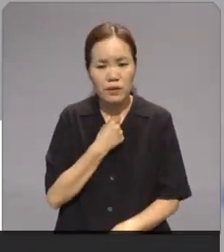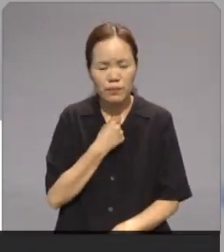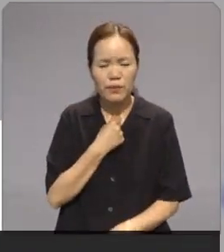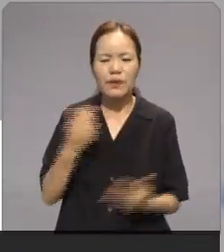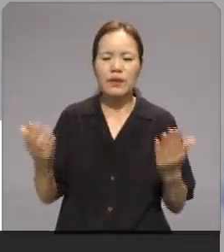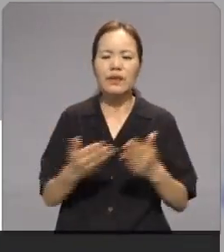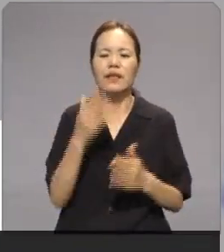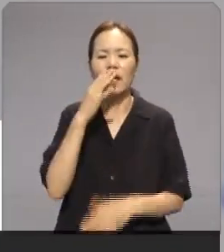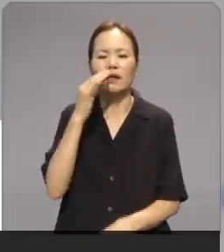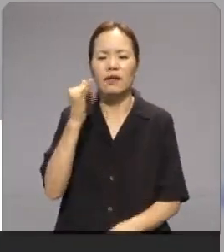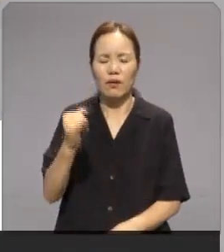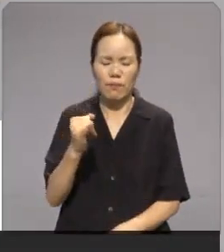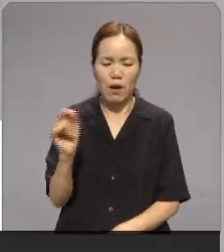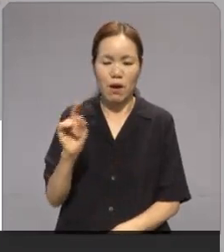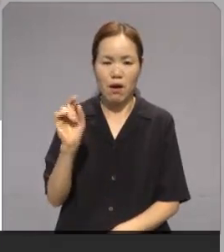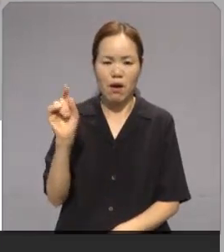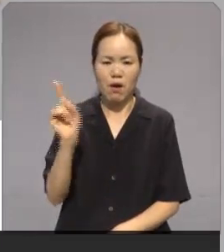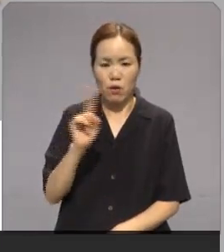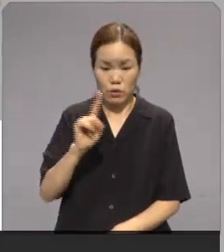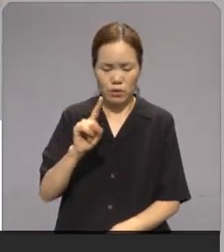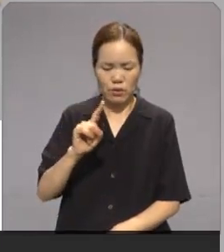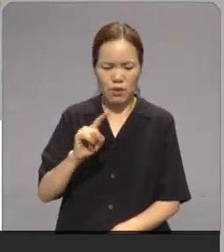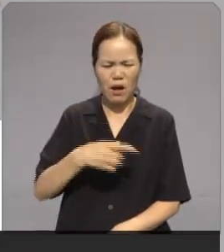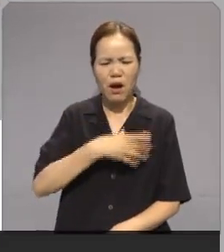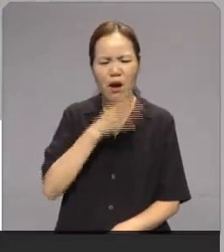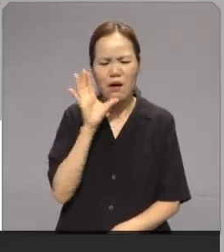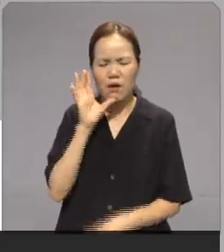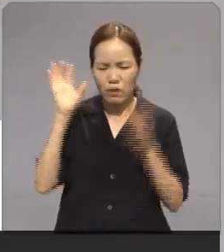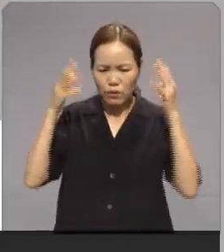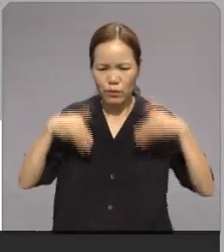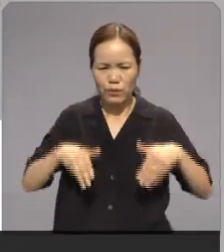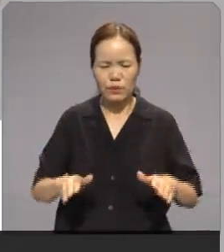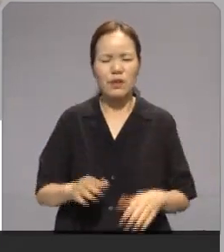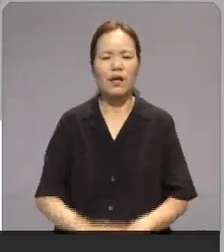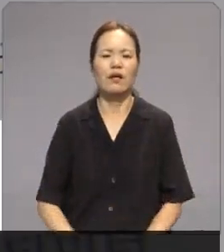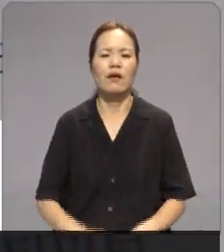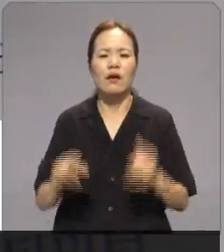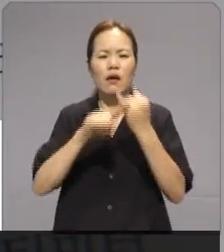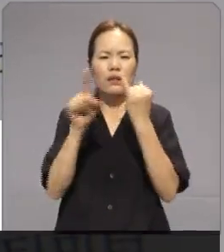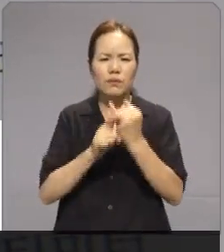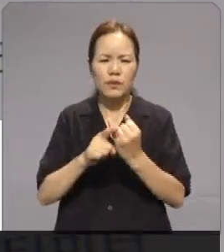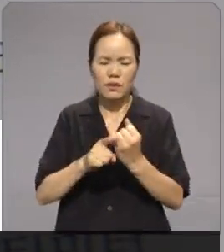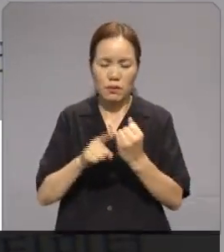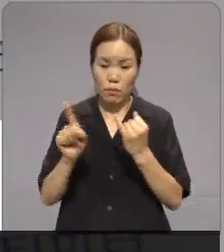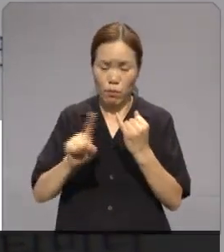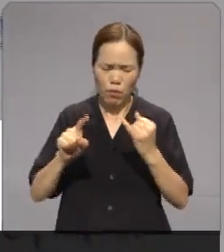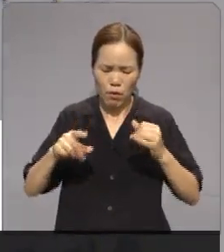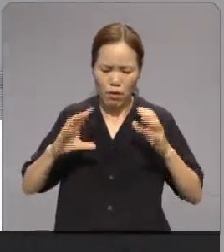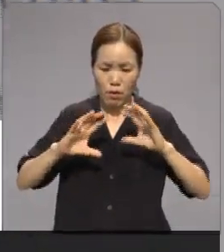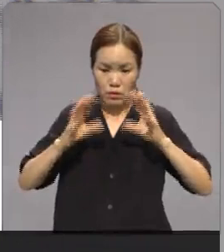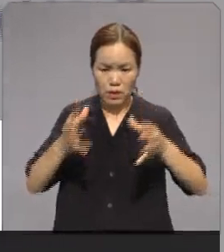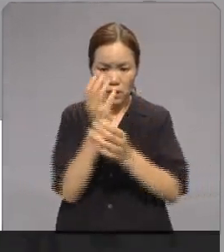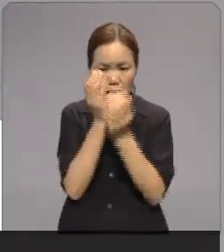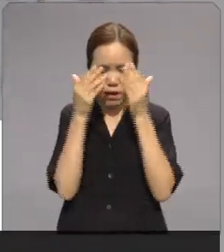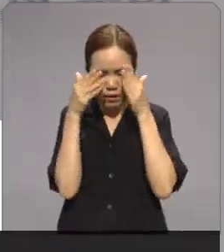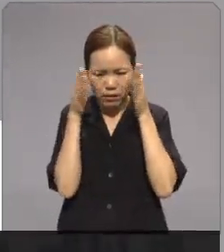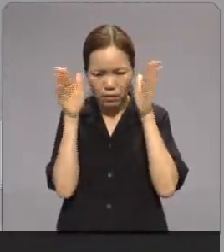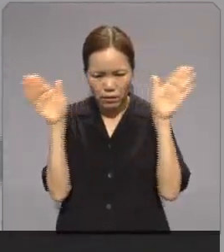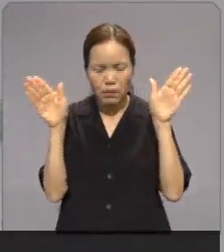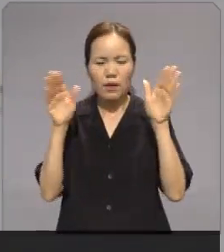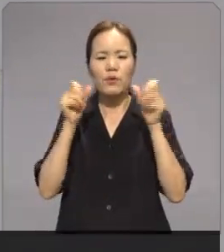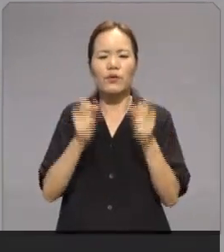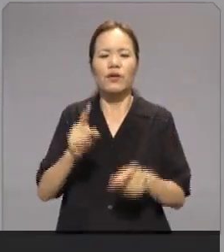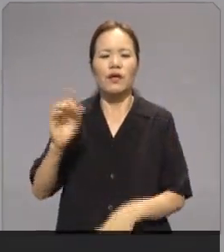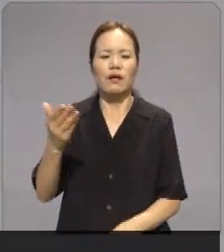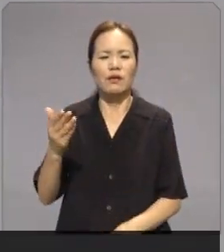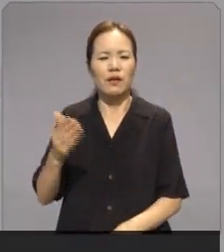어쩌다 노산입니다. 청천벽력 같던 임신은 세상을 더 넓은 시야로 바라볼 수 있게 해주는 계기가 되고